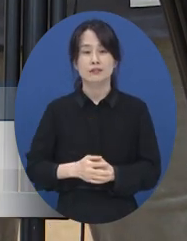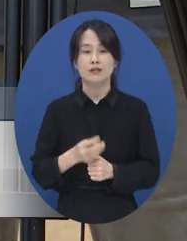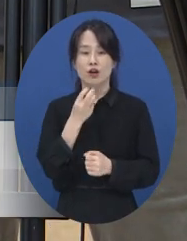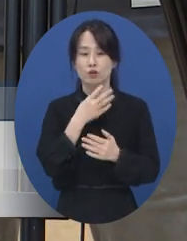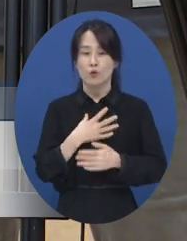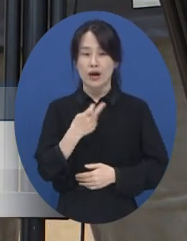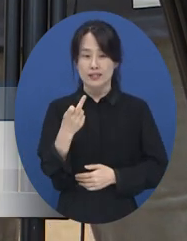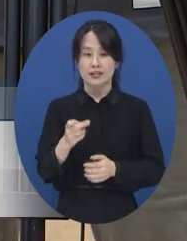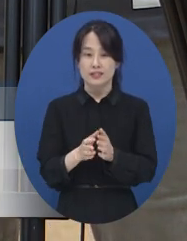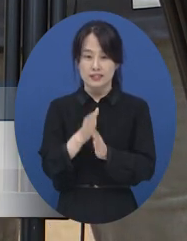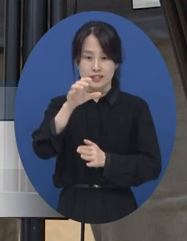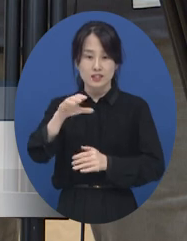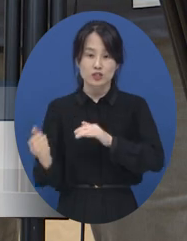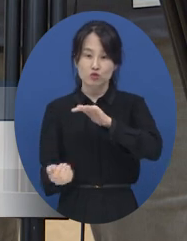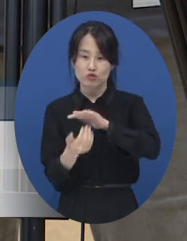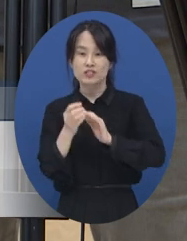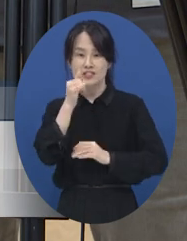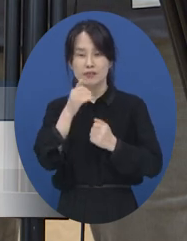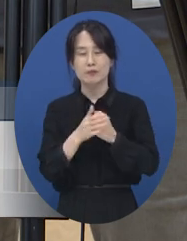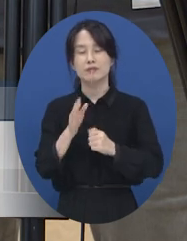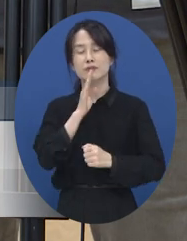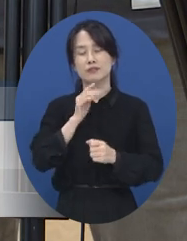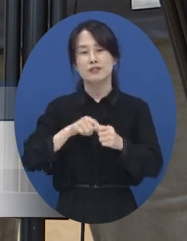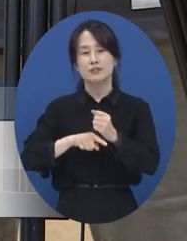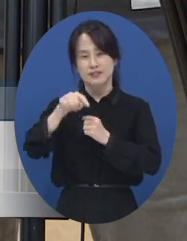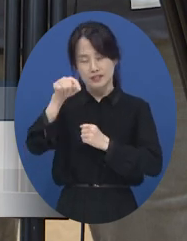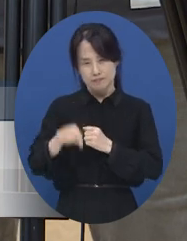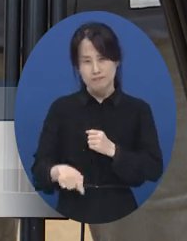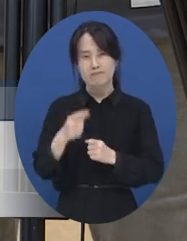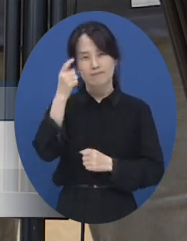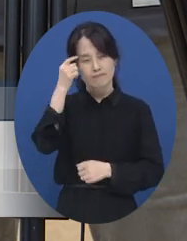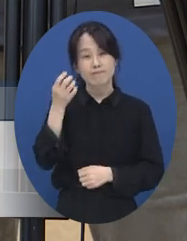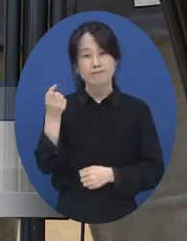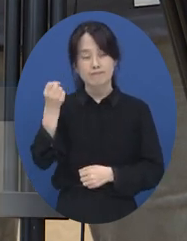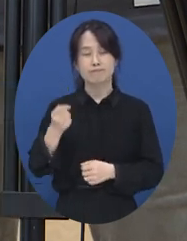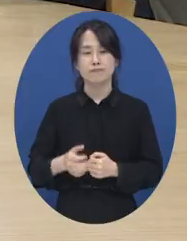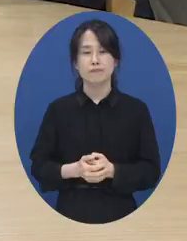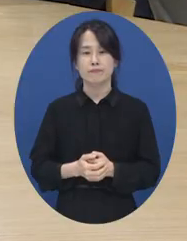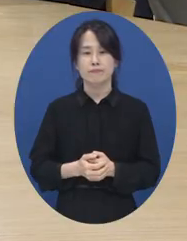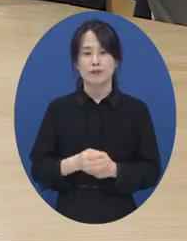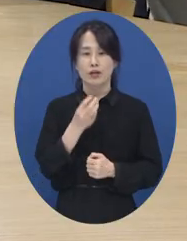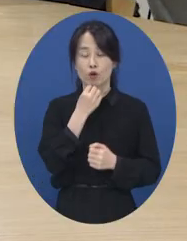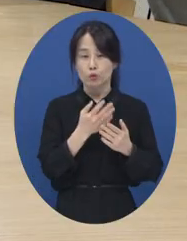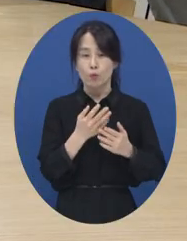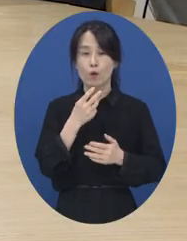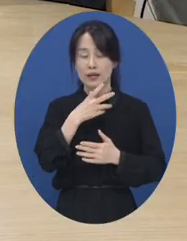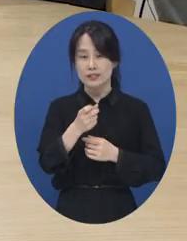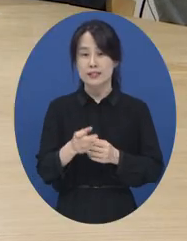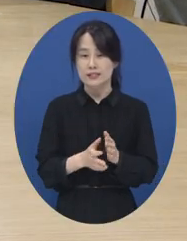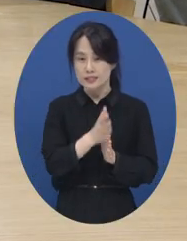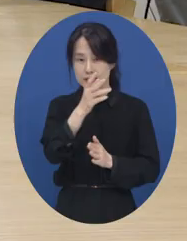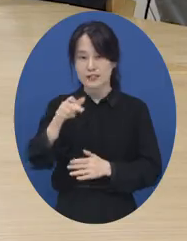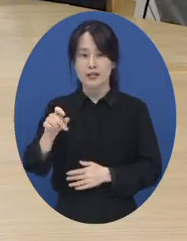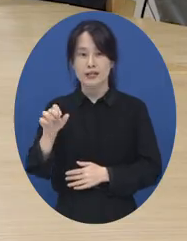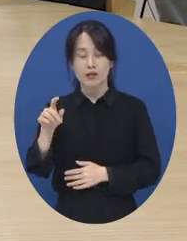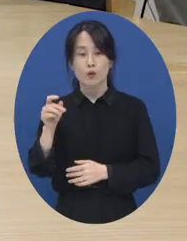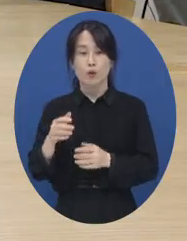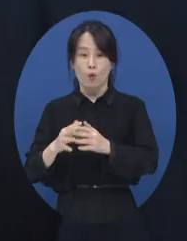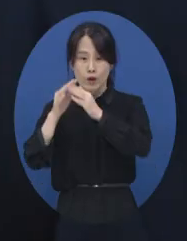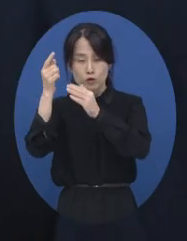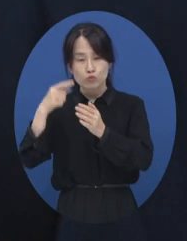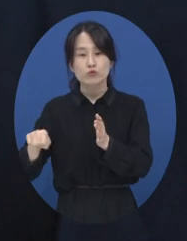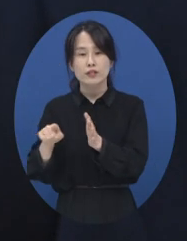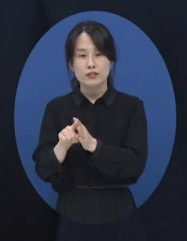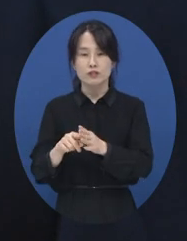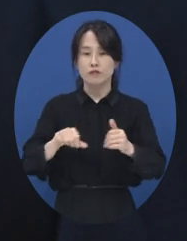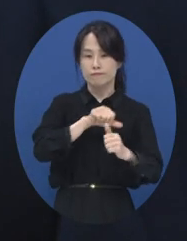것이 경기도 안산시에서 이루어질 수 있어 가지고 정말 뜻깊은 생각합니다 경기도 안 사실은 카카오가 계획대로 준공할 수